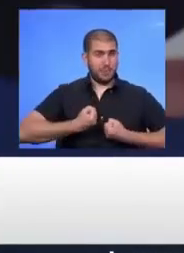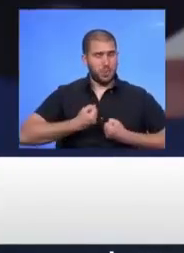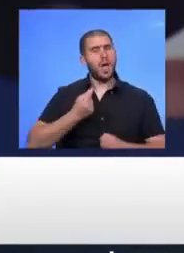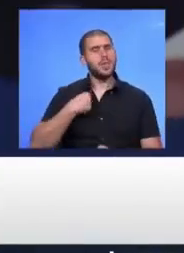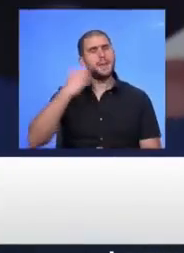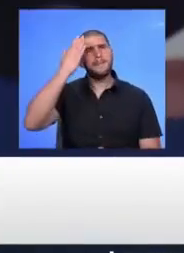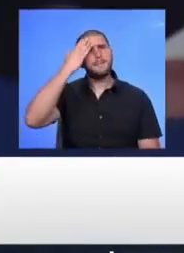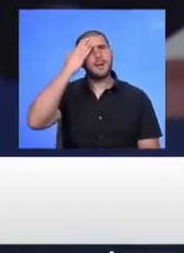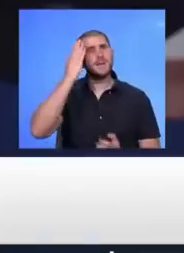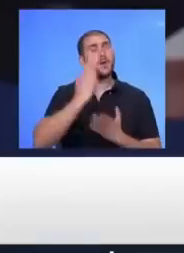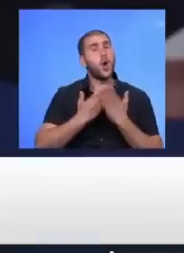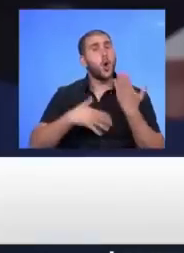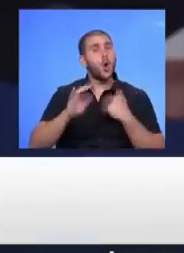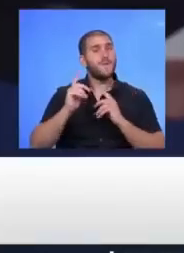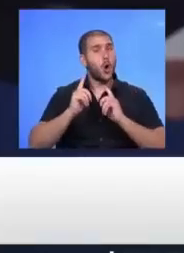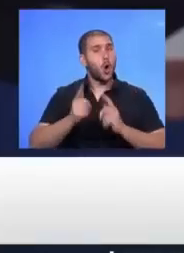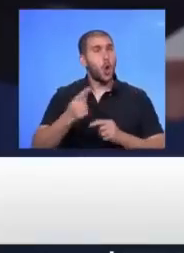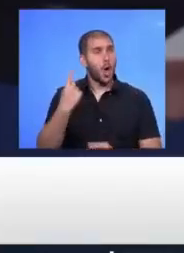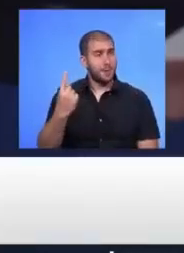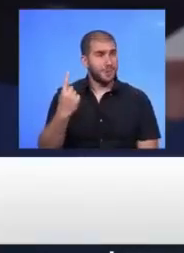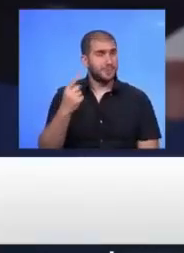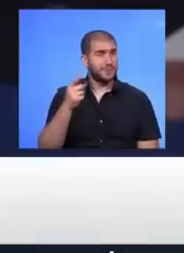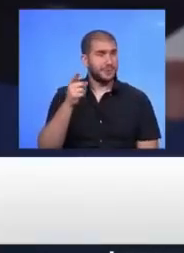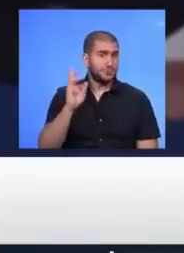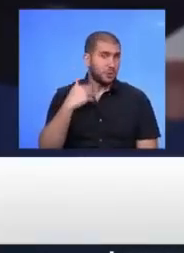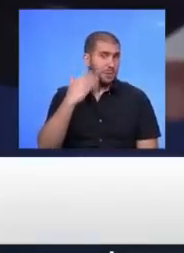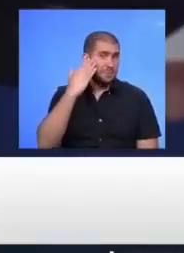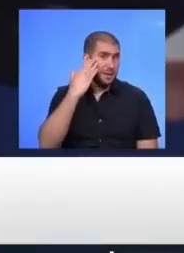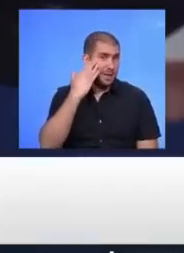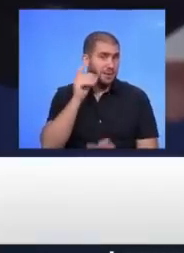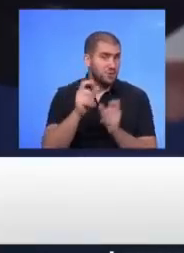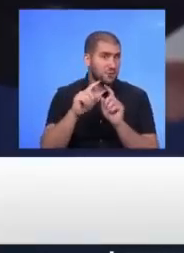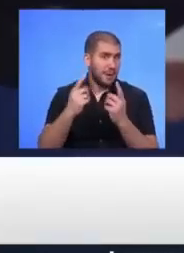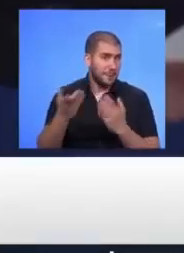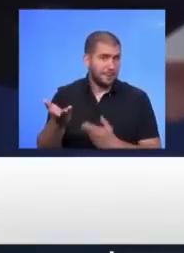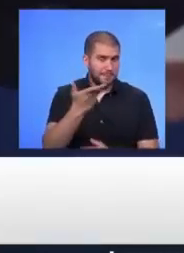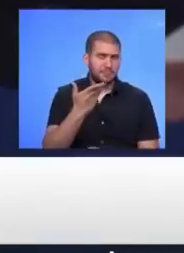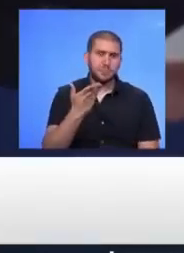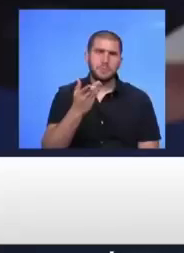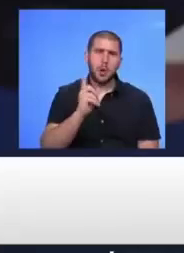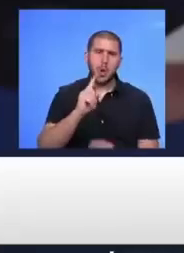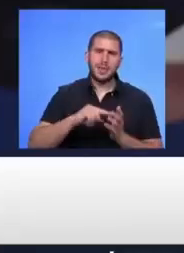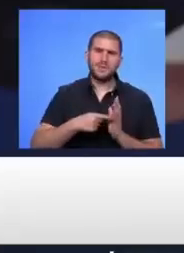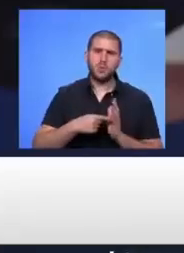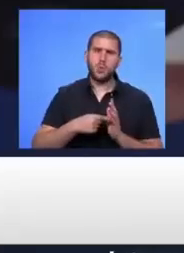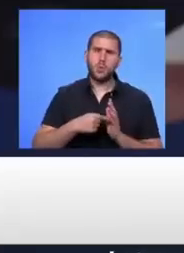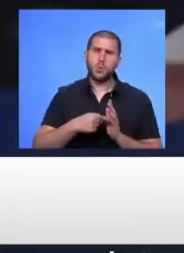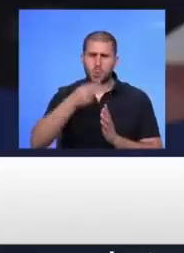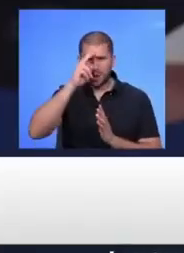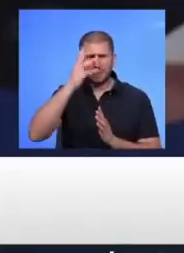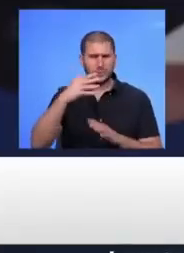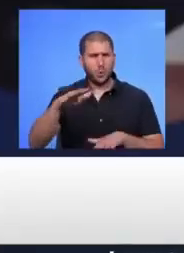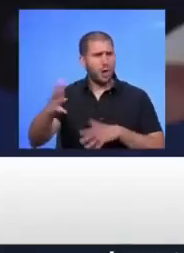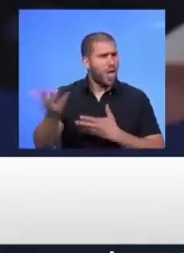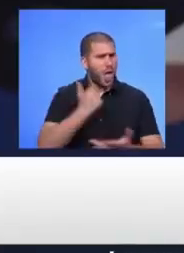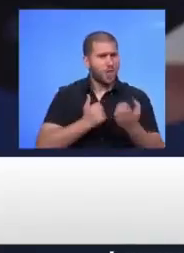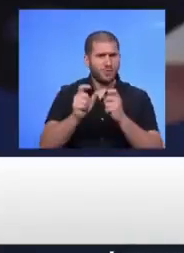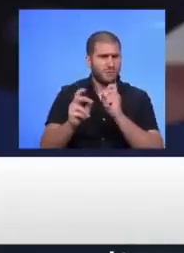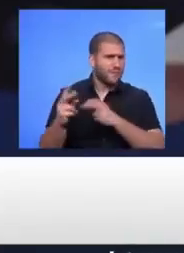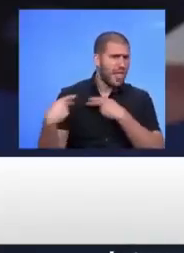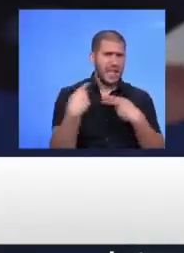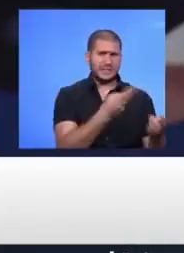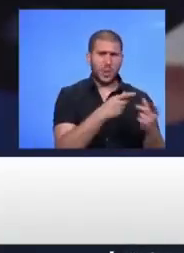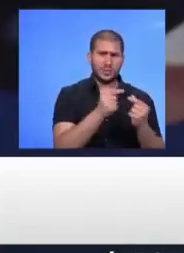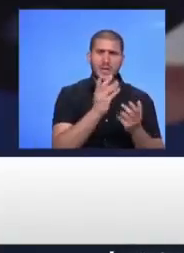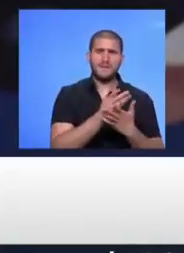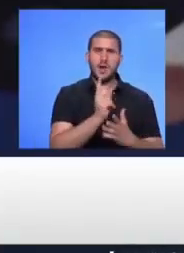מכיר שרוב הלוחמים שם, אבל זה ממה שאני מכיר ממקורות אחרים, ממש לא התכוונו להתאבד. הם רצו לחטוף אנשים ולחזור חזרה. זה כבר